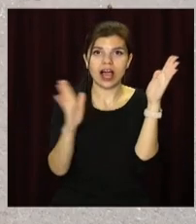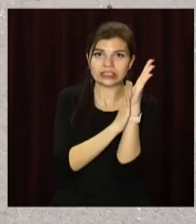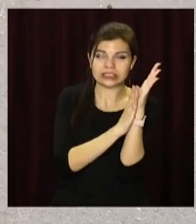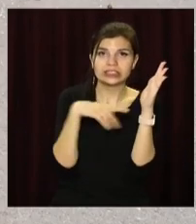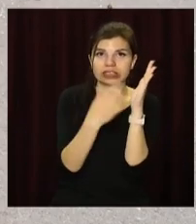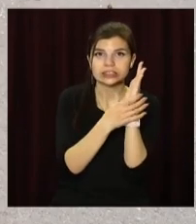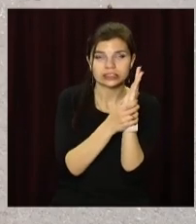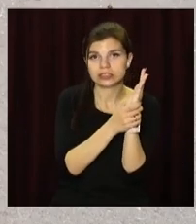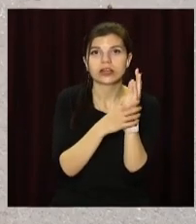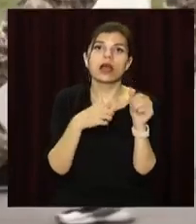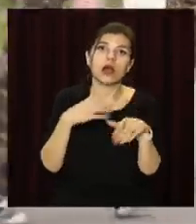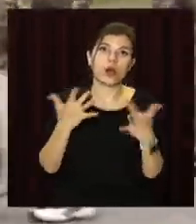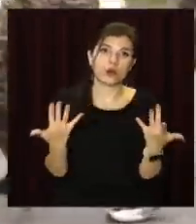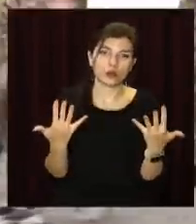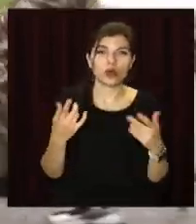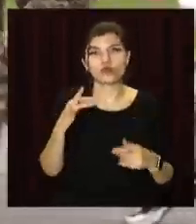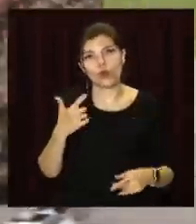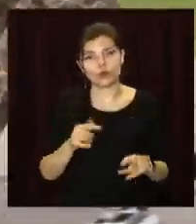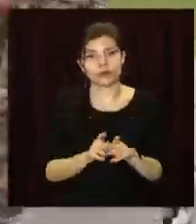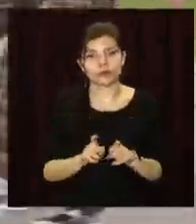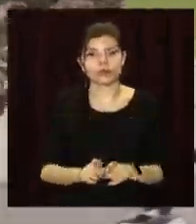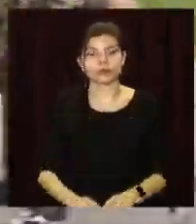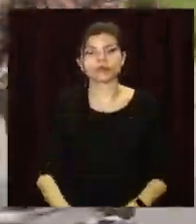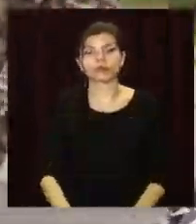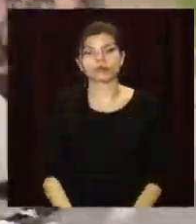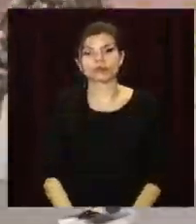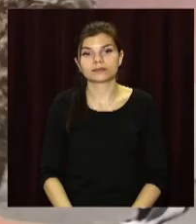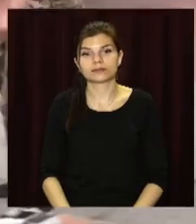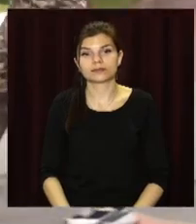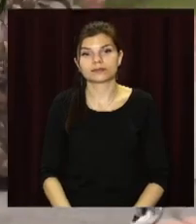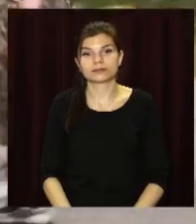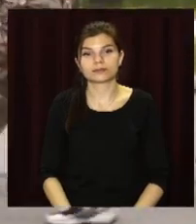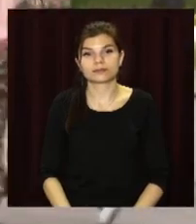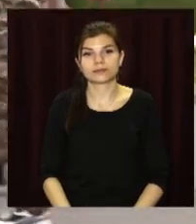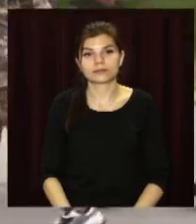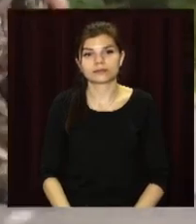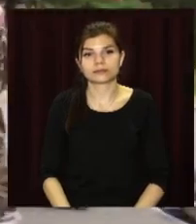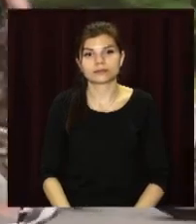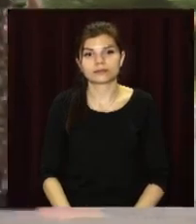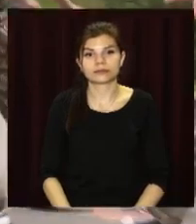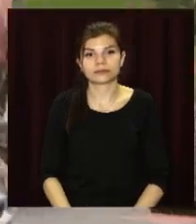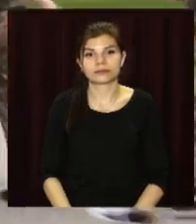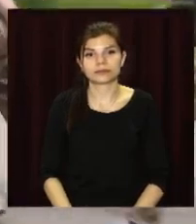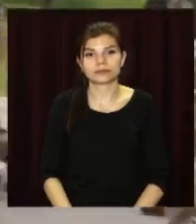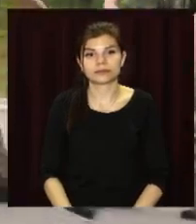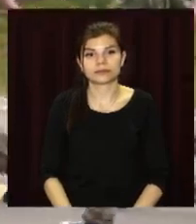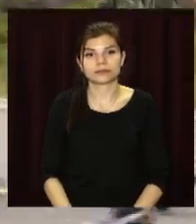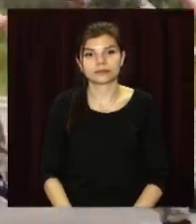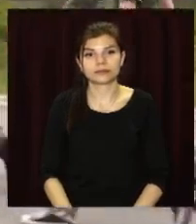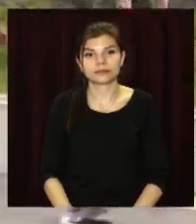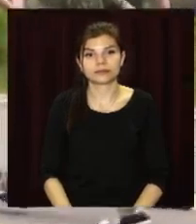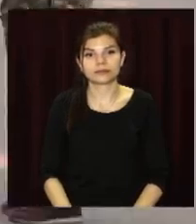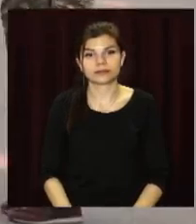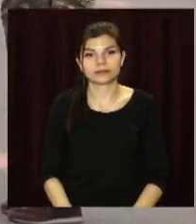щоб зафіксувати її, або руки. Хай живе вільна Україна, хай живуть вільна